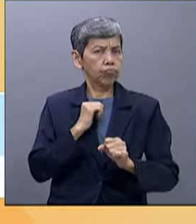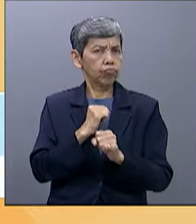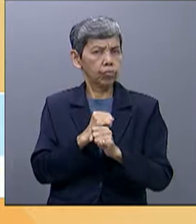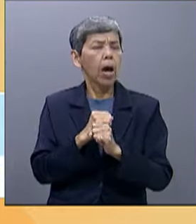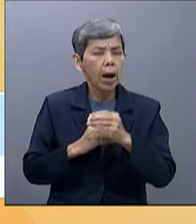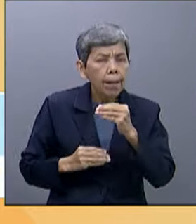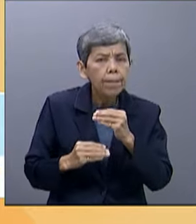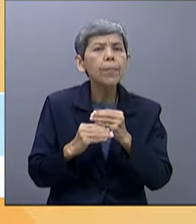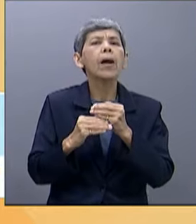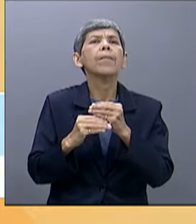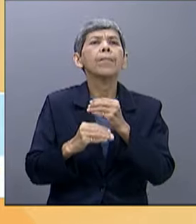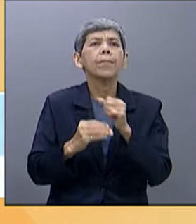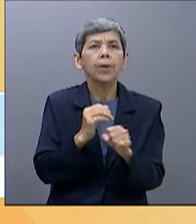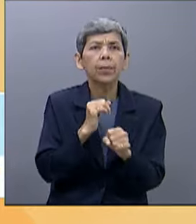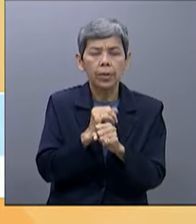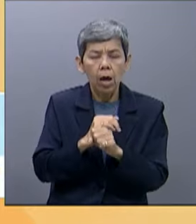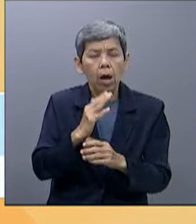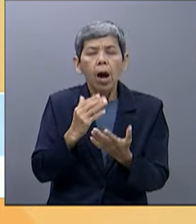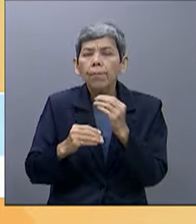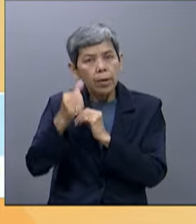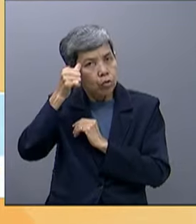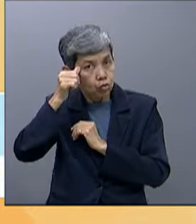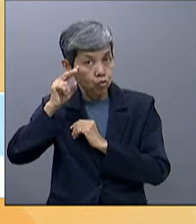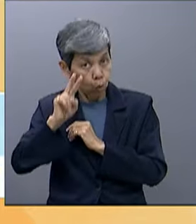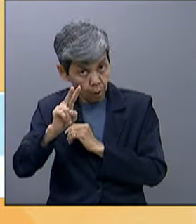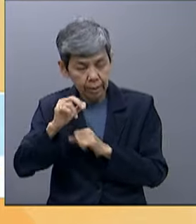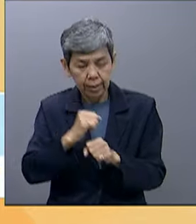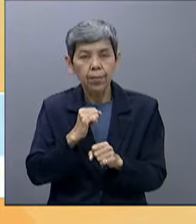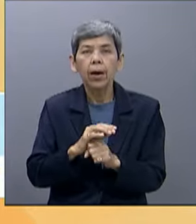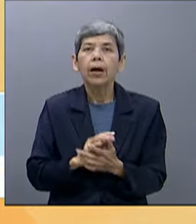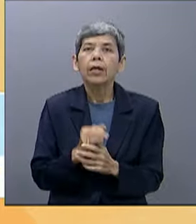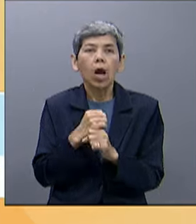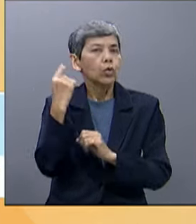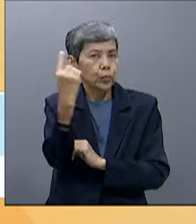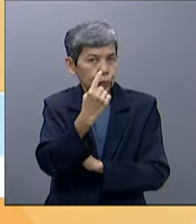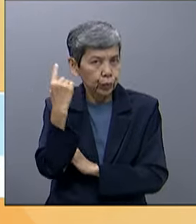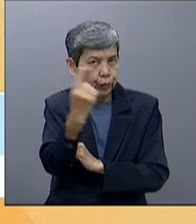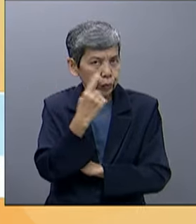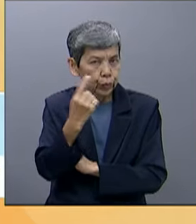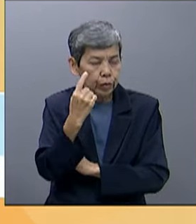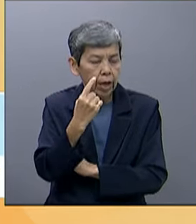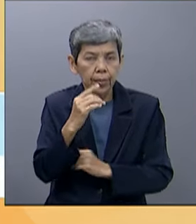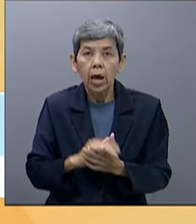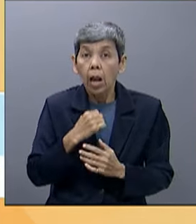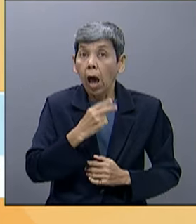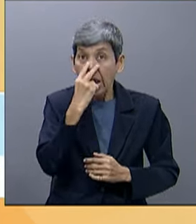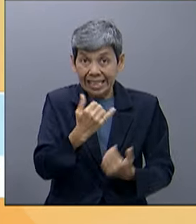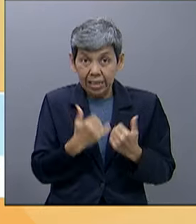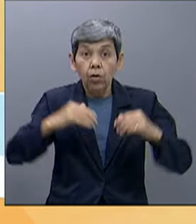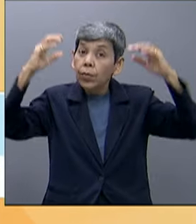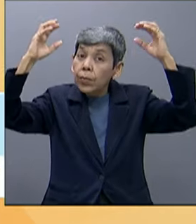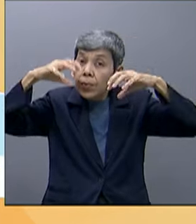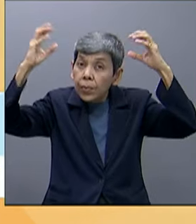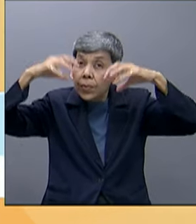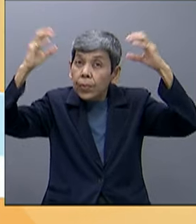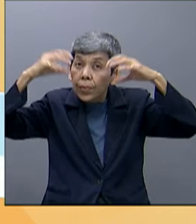วันพำนักเพิ่มวันพักค้างแล้วก็ขยายวันพักค้างขยายนักท่องเที่ยวในช่วงโลซีซั่นนะคะจะเห็นว่าตอนนี้ฝนตก ใช่